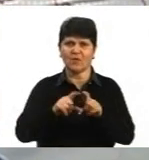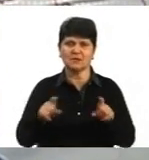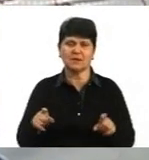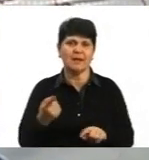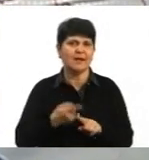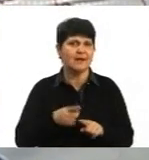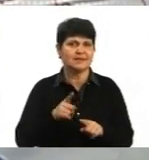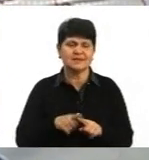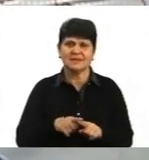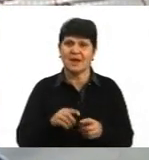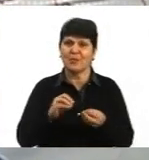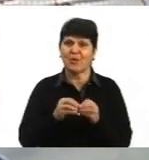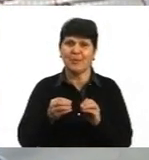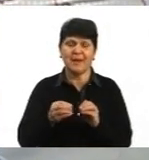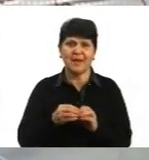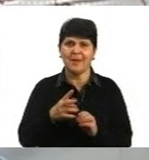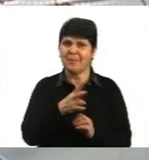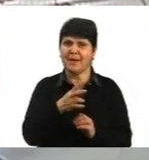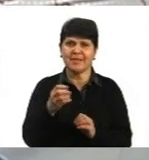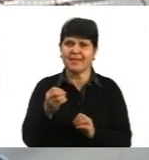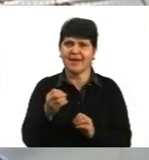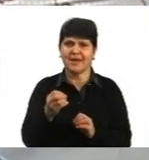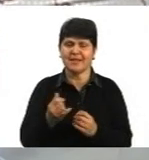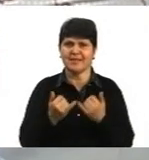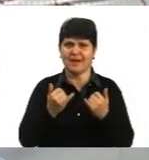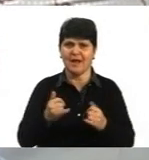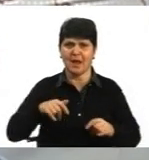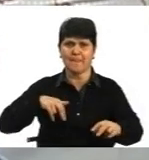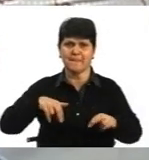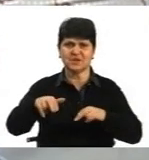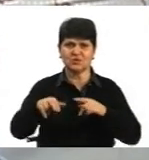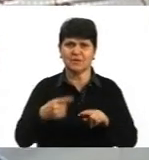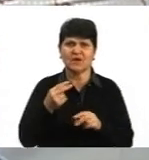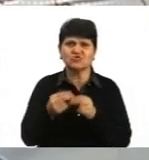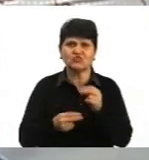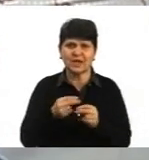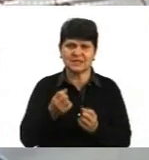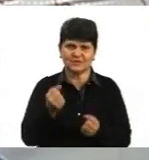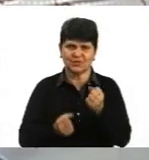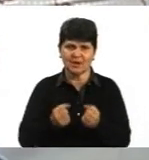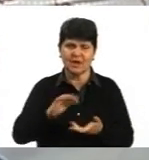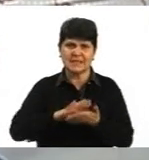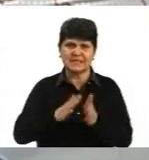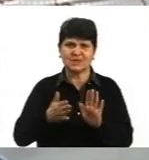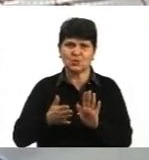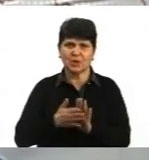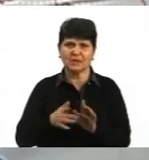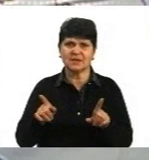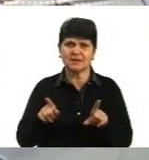для водіїв через пішоходів. Але ситуація на сьогоднішній день така, що там проходить